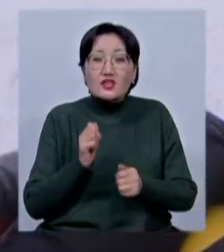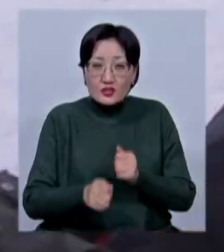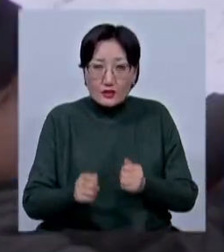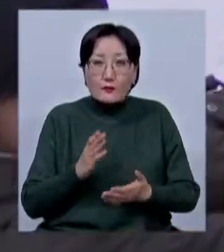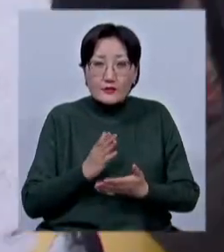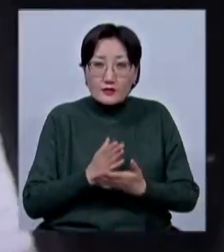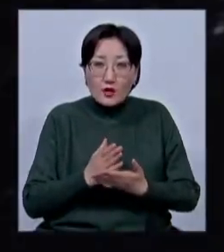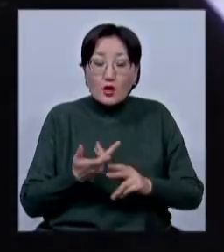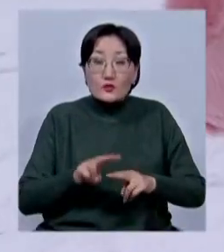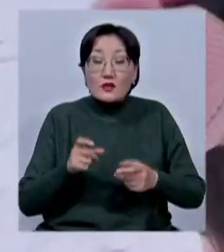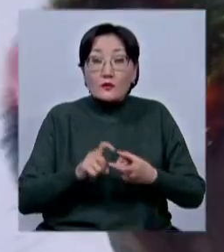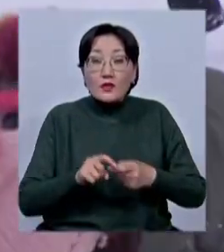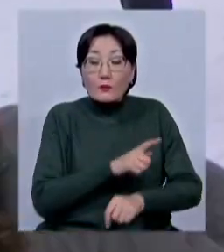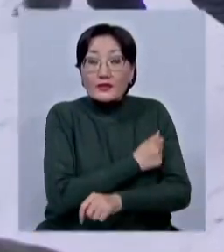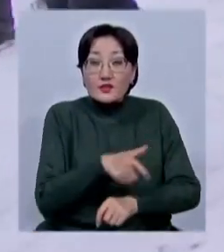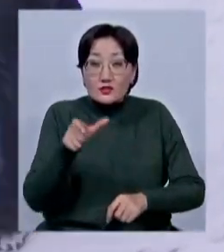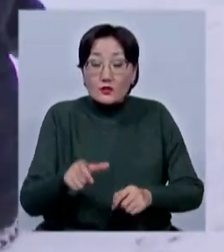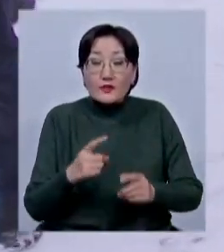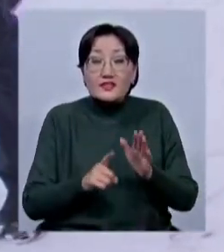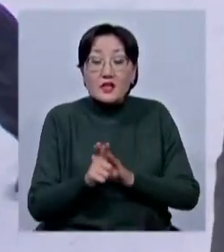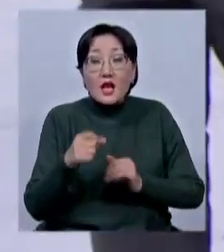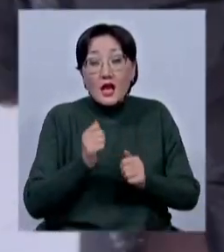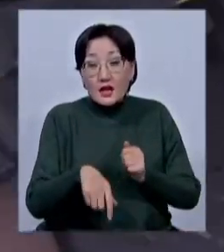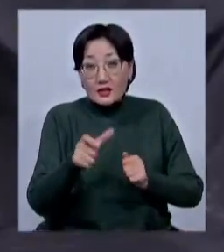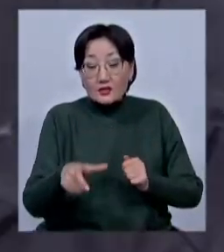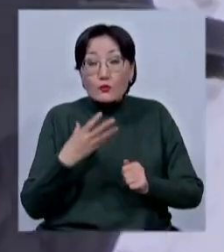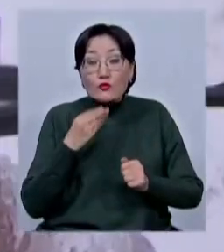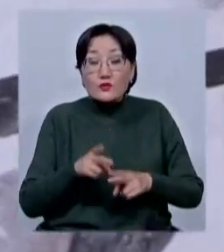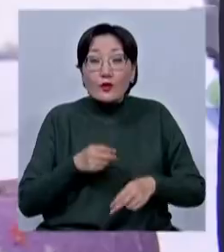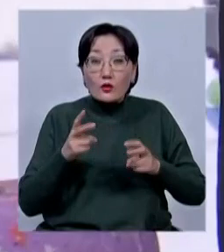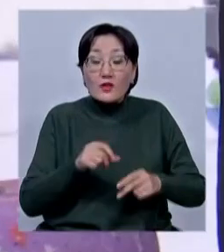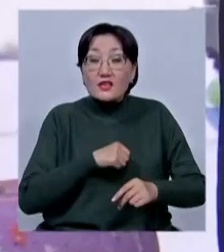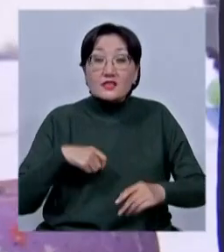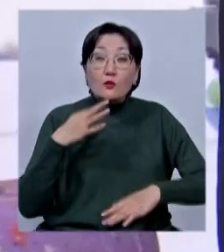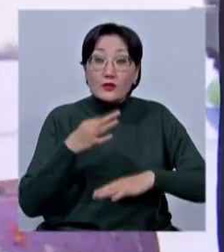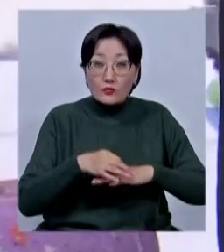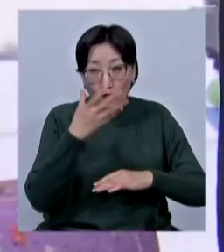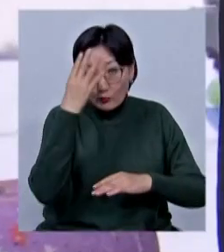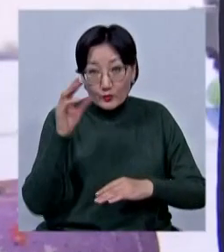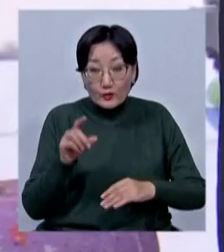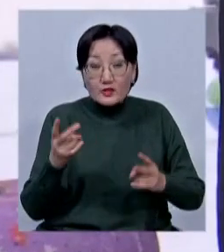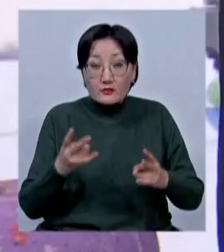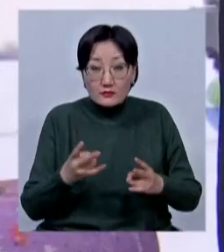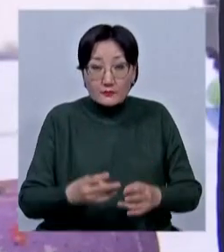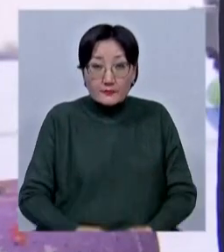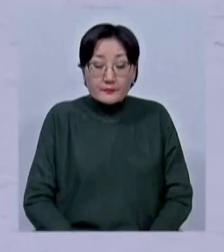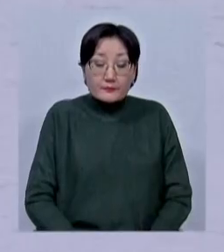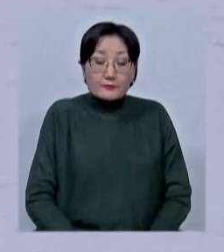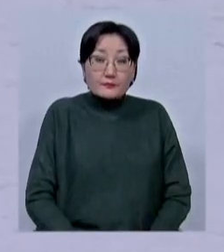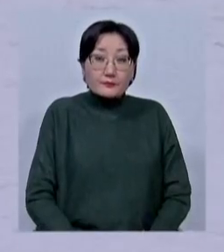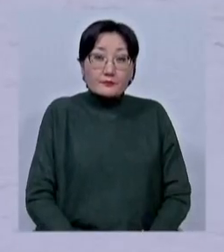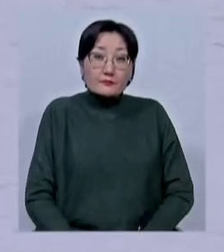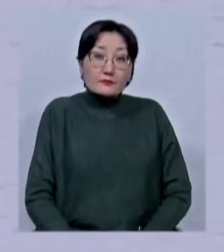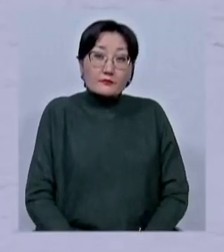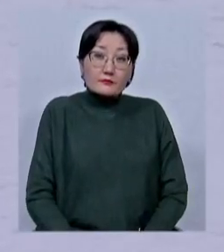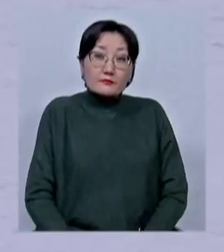дәрігерлер. Осыған байланысты ақ халаттылар ең алдымен әр адам өз қауіпсіздігіне өзі жауапты екенін ұмытпау керектігін ескертеді. Сая Меңдеке,